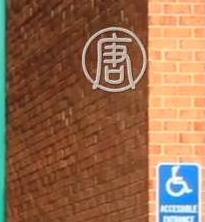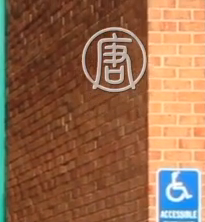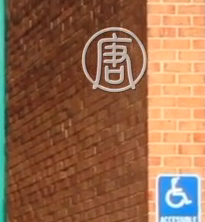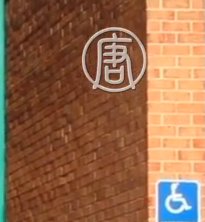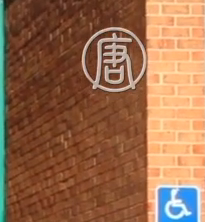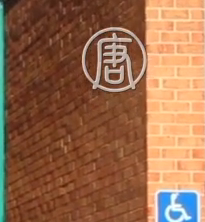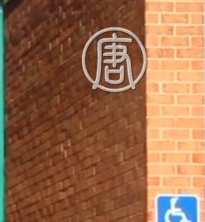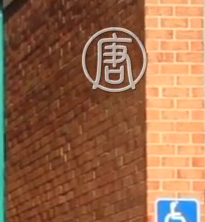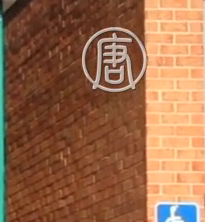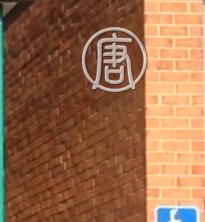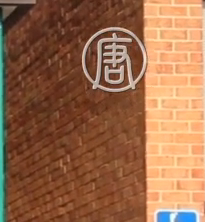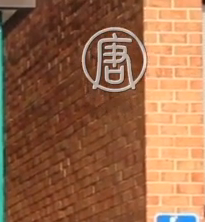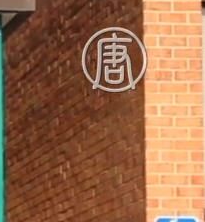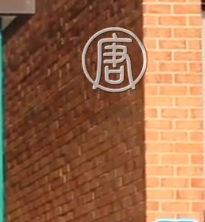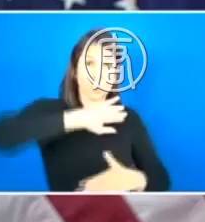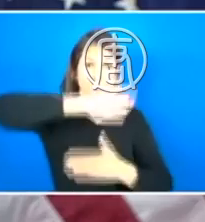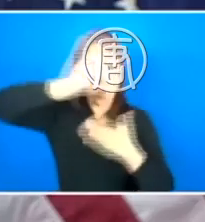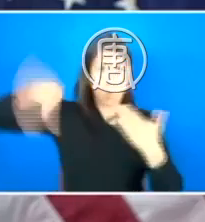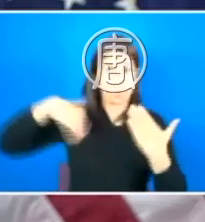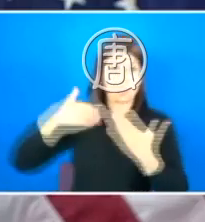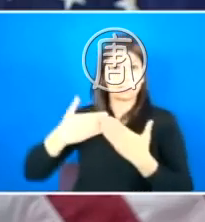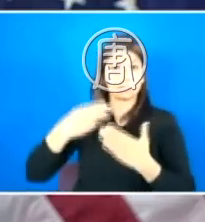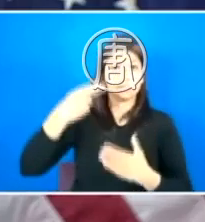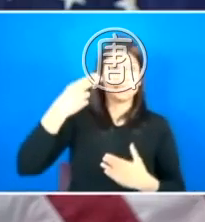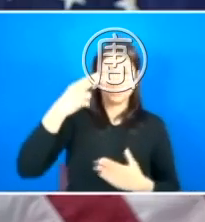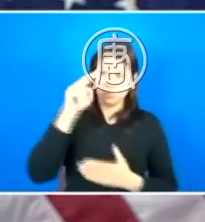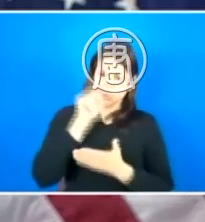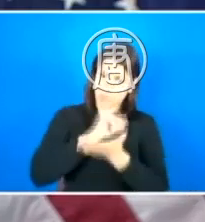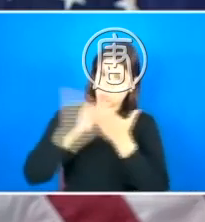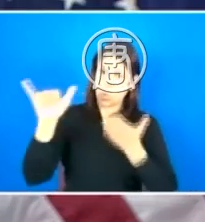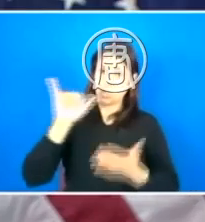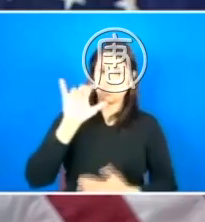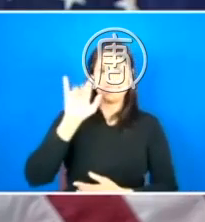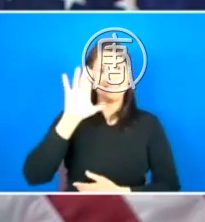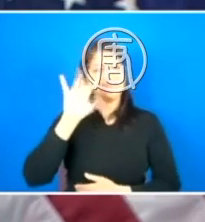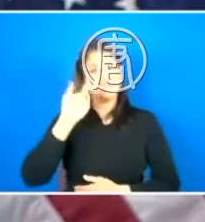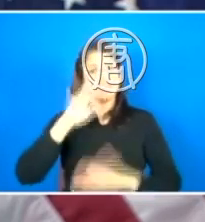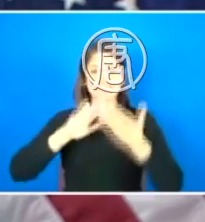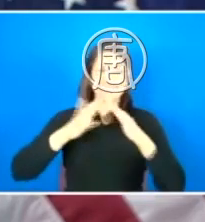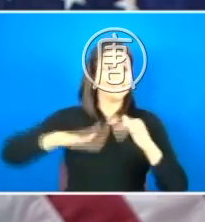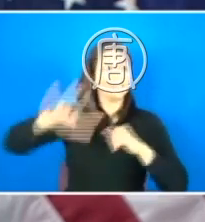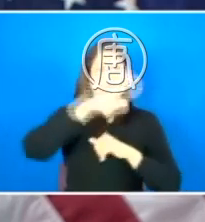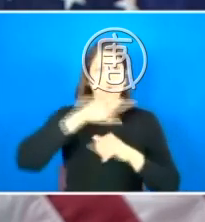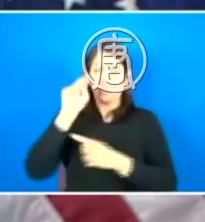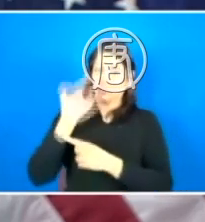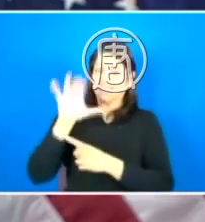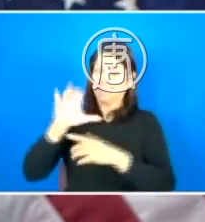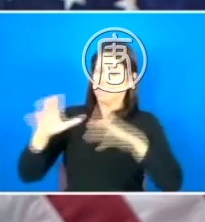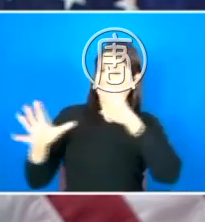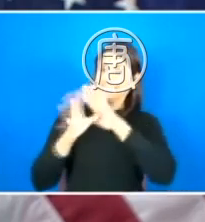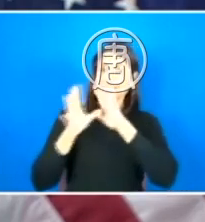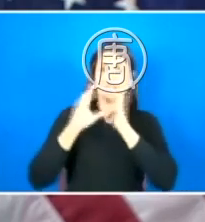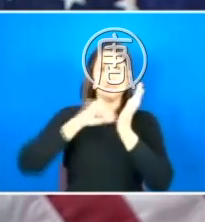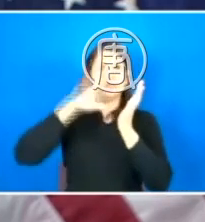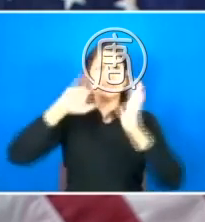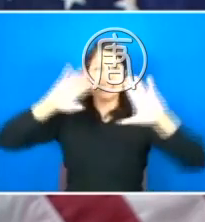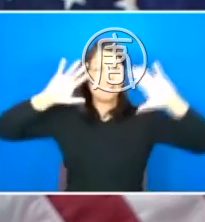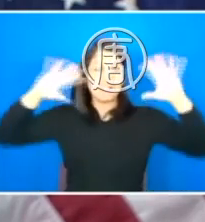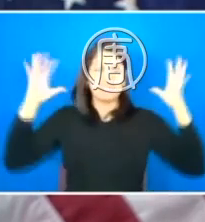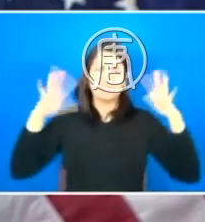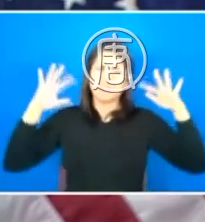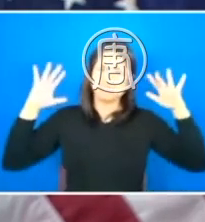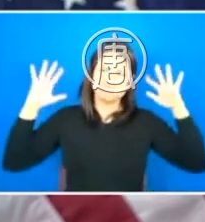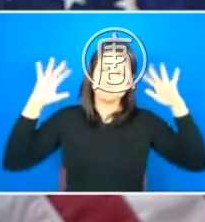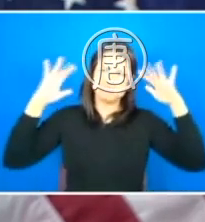生举行线上的毕业典礼。 We're going to make it something very special. You may not have the